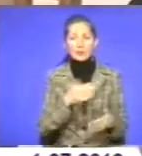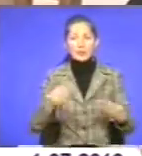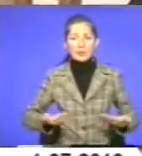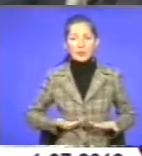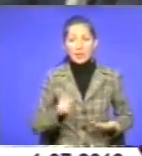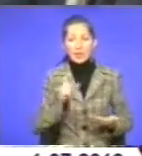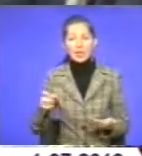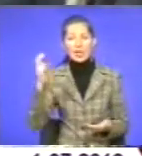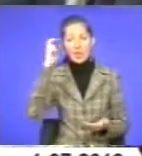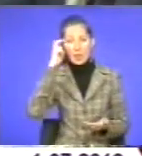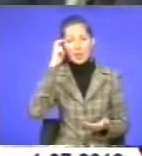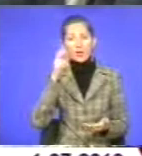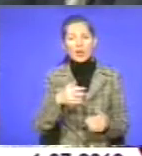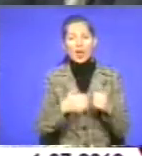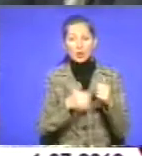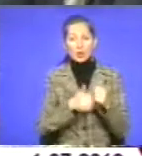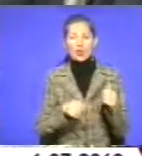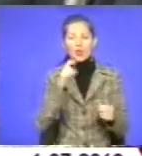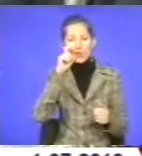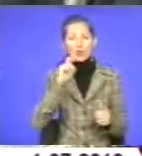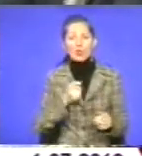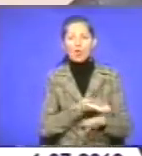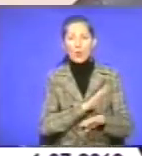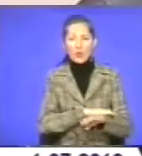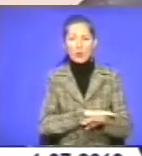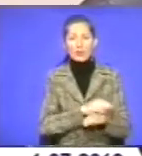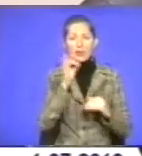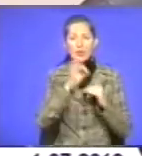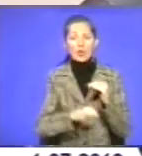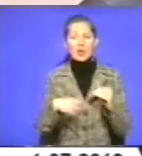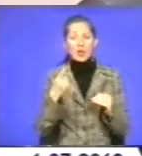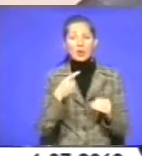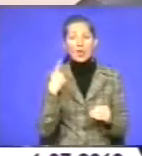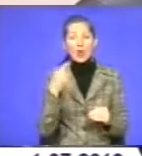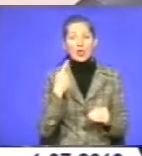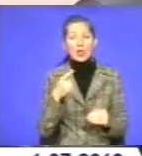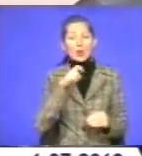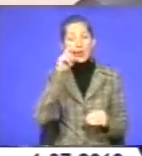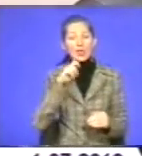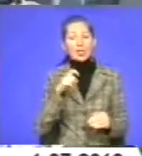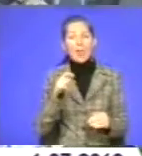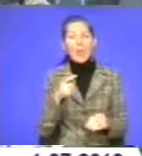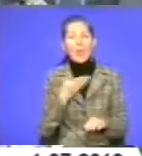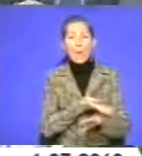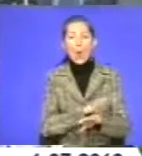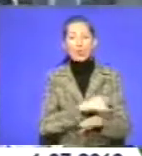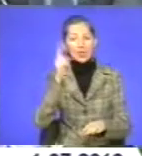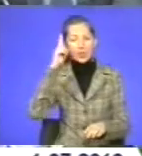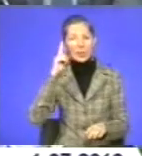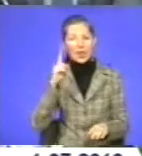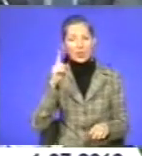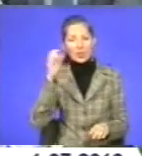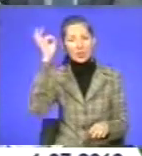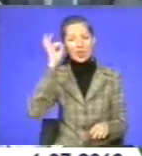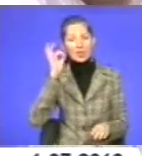Вінниччини, Полтавщини, західних областей України, Польщі, Німеччини. Працівники облдержадміністрації наголошують,